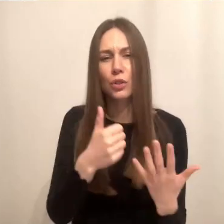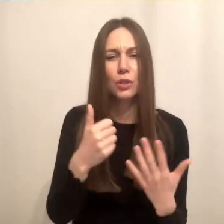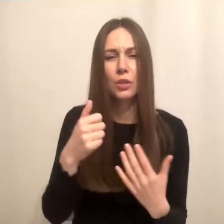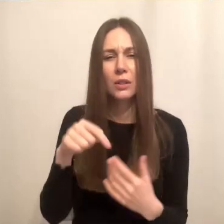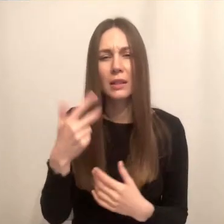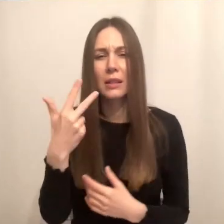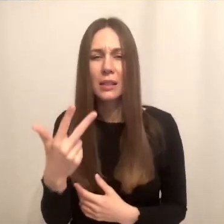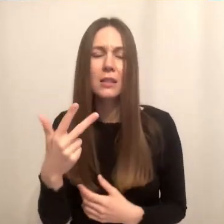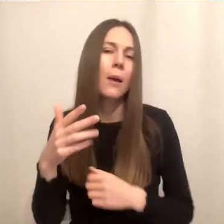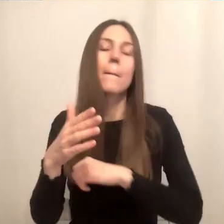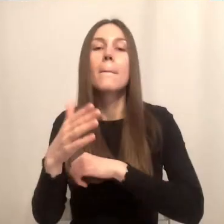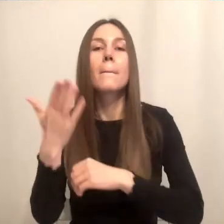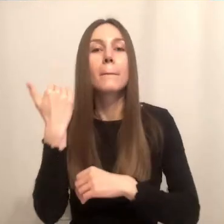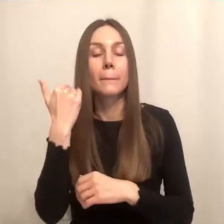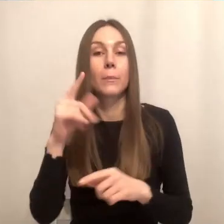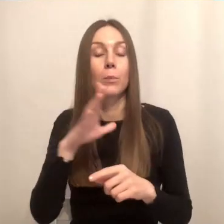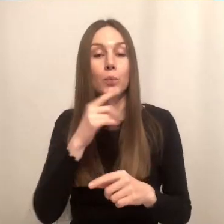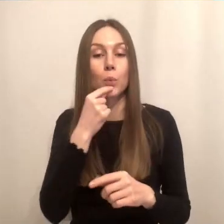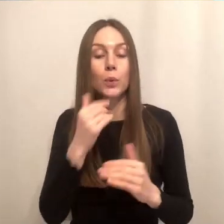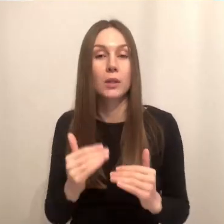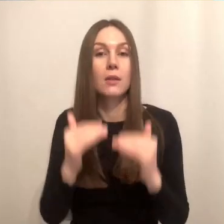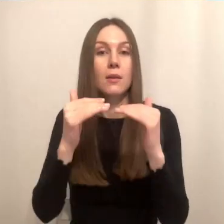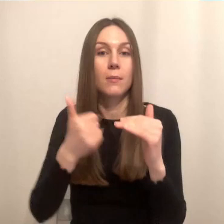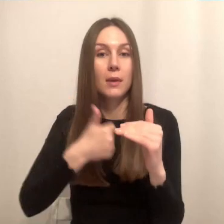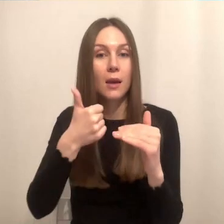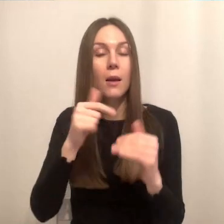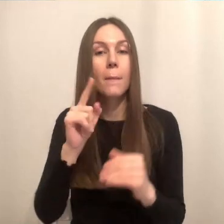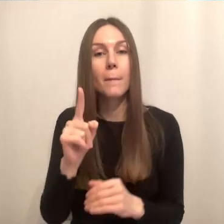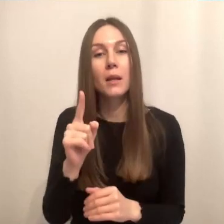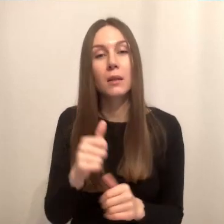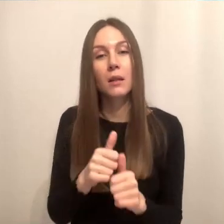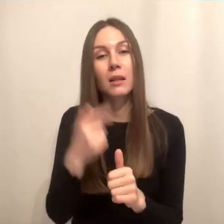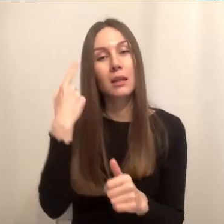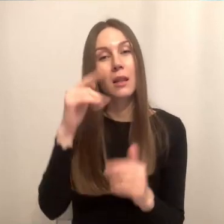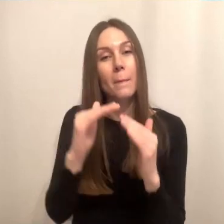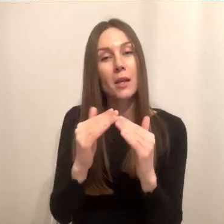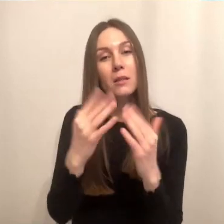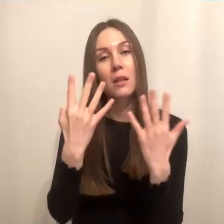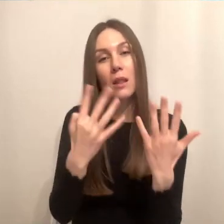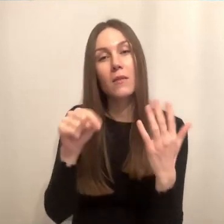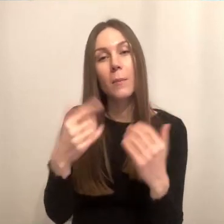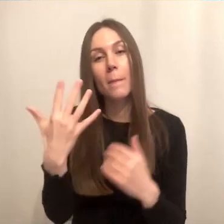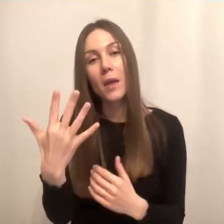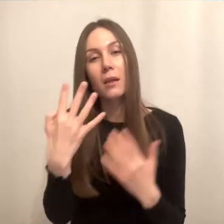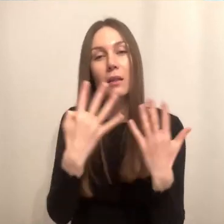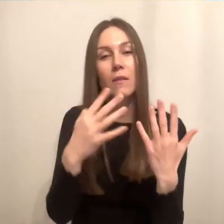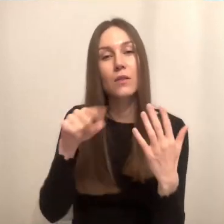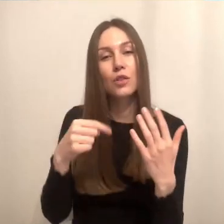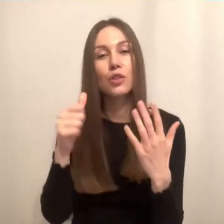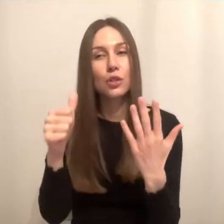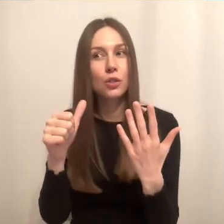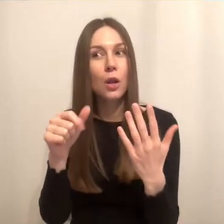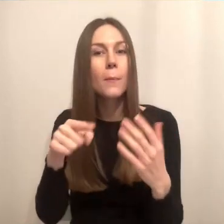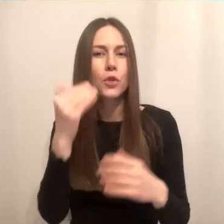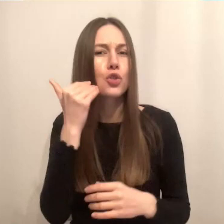truputėlį pakėlom, bet atsiliekam nuo kokio kitų miestų, kur 9.5, 9.6 Šiauliai biuro skaidriausiai yra. Bet